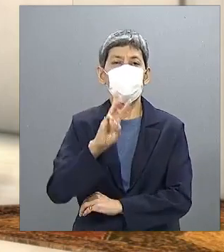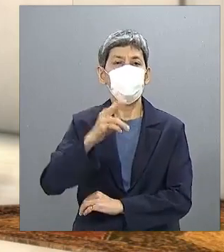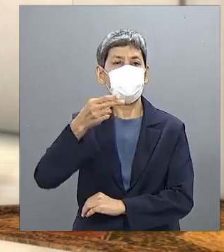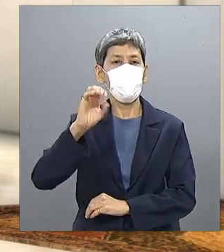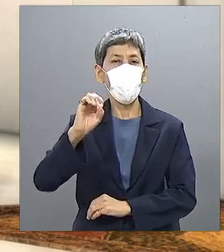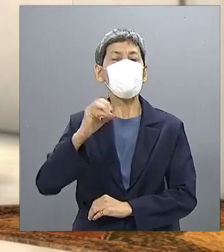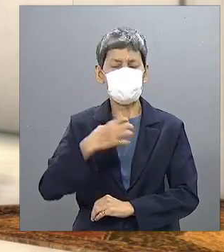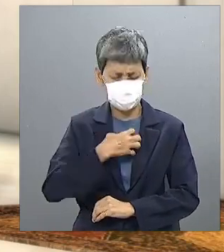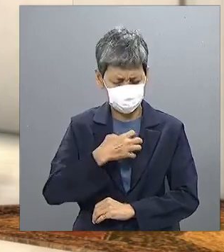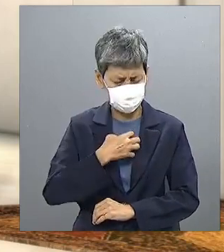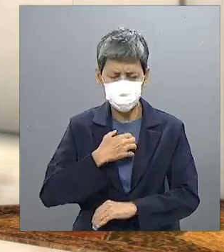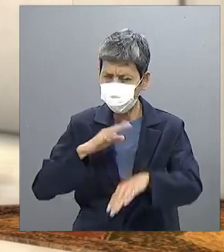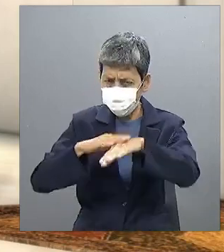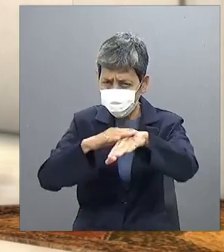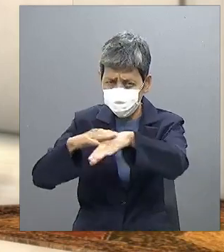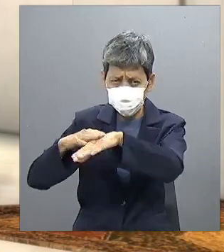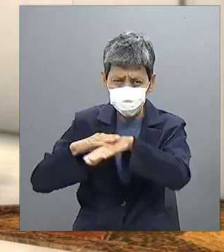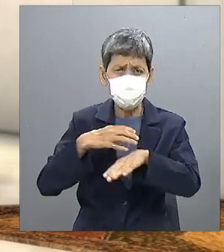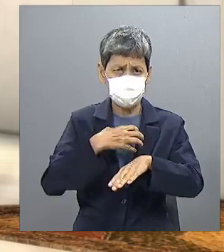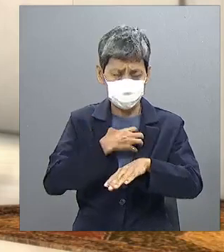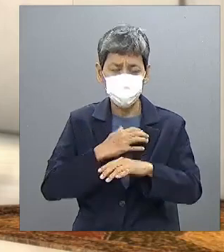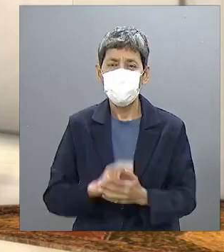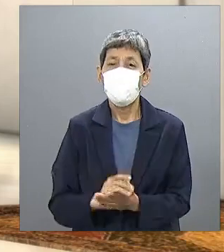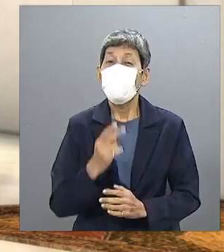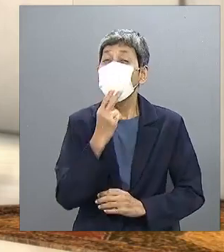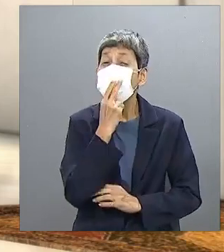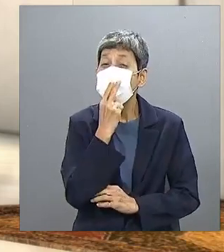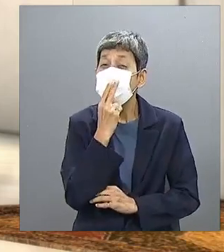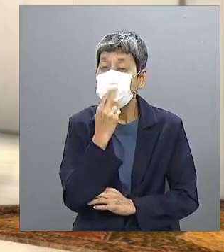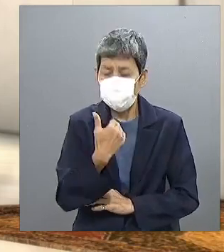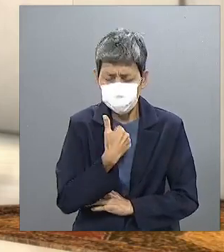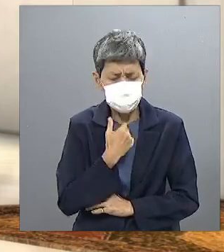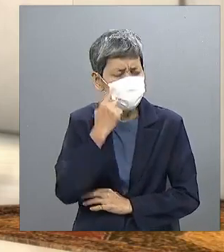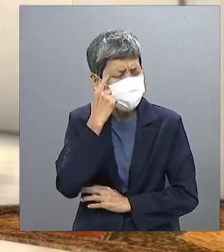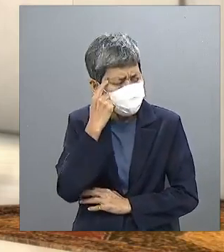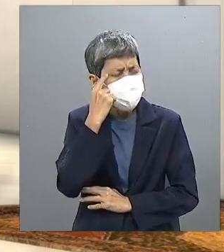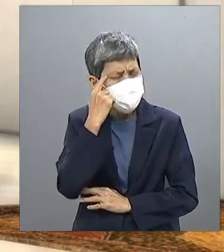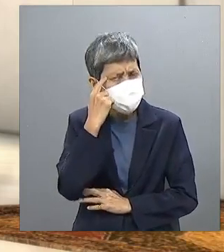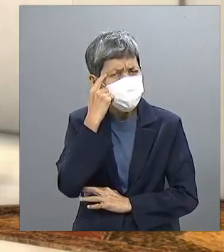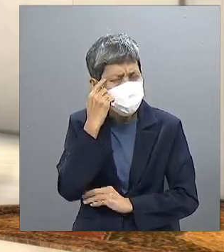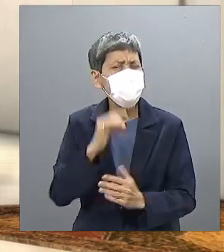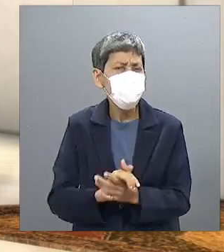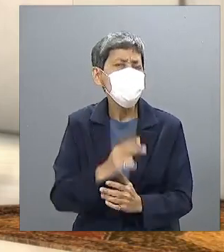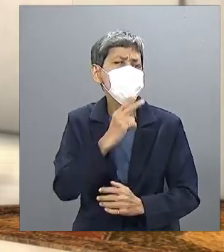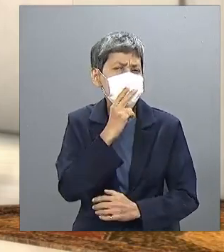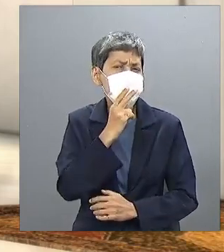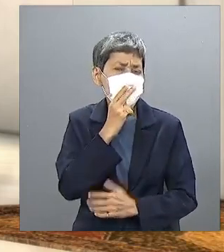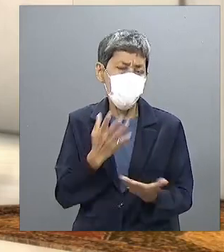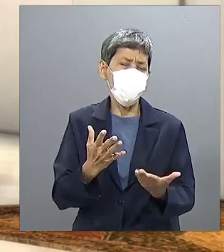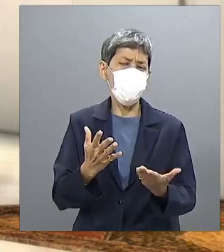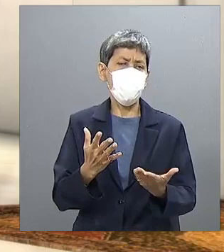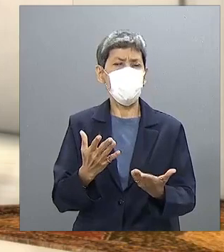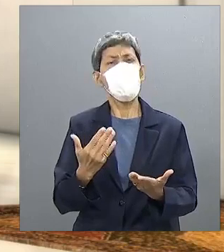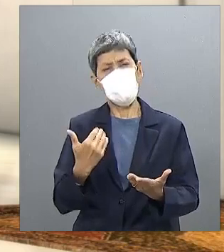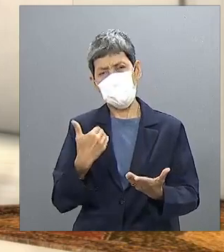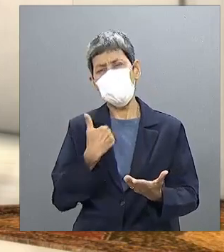ออกมาย้ำเตือนนะคะสำหรับผู้ที่สูบบุหรี่ค่ะให้ละหนักถึงในเรื่องของการสูบบุหรี่แล้วเราอาจจะมีความ